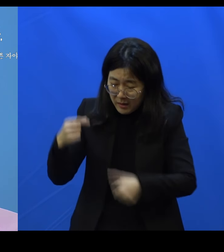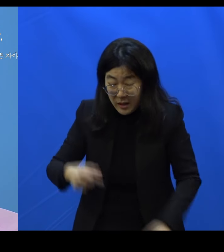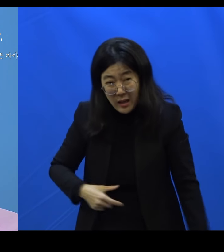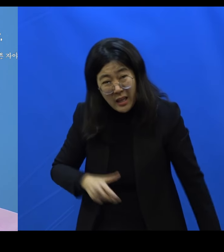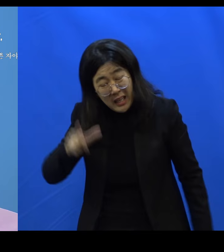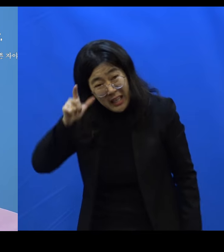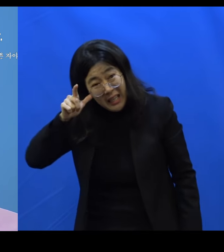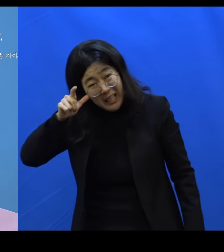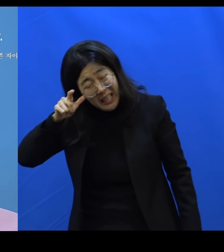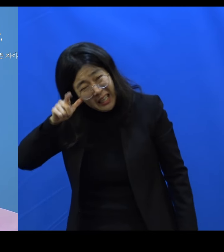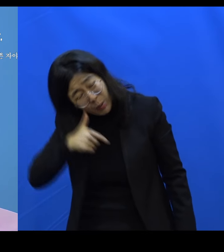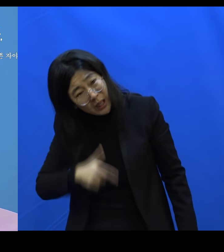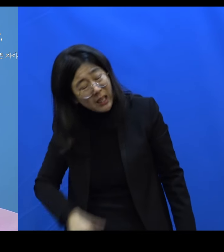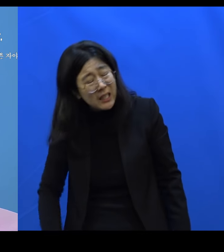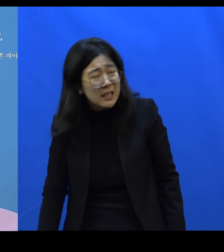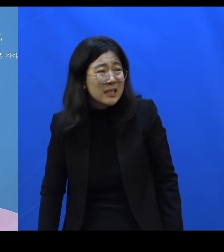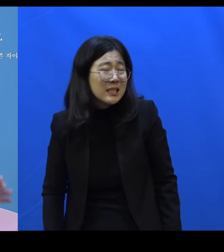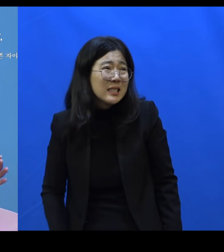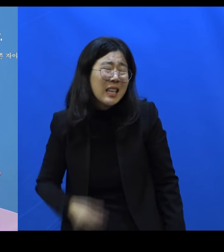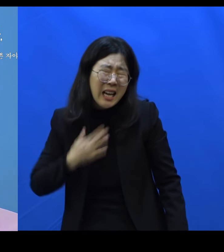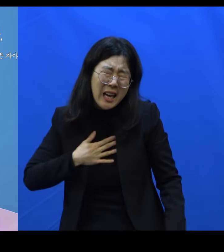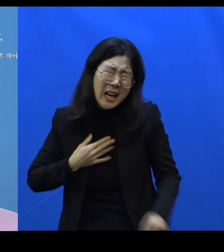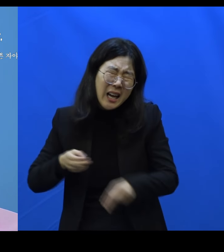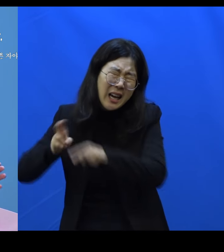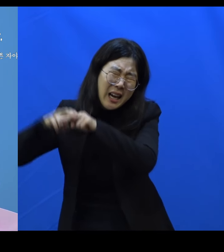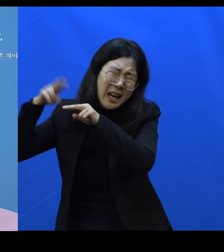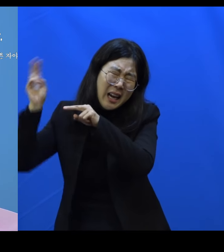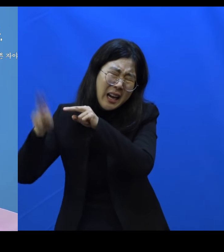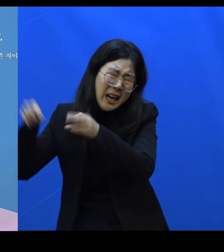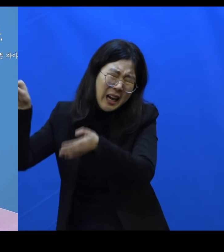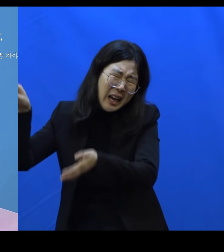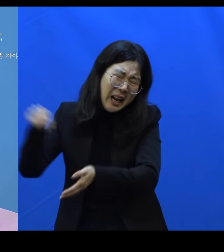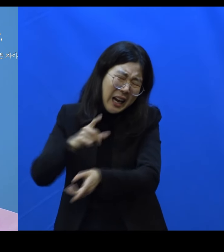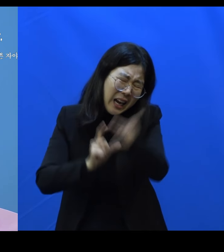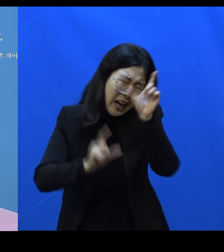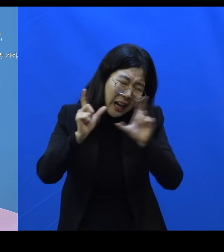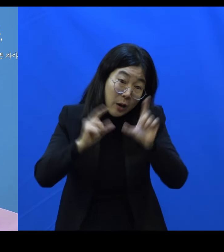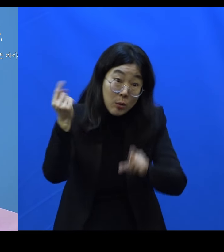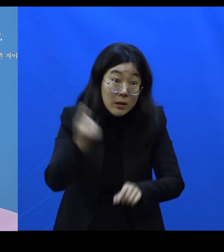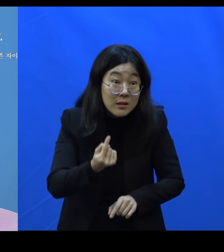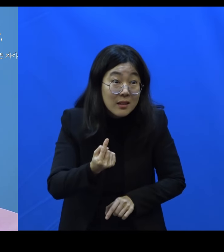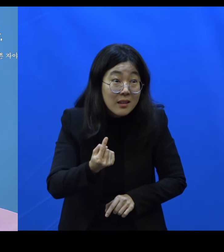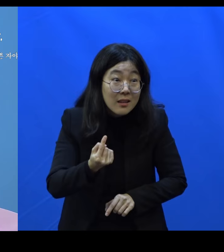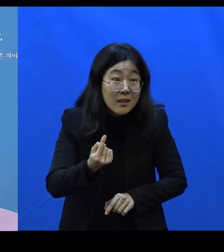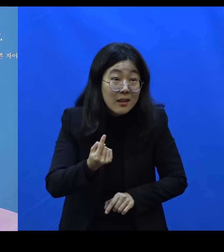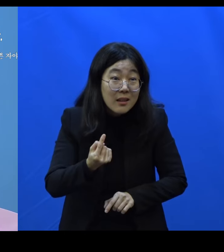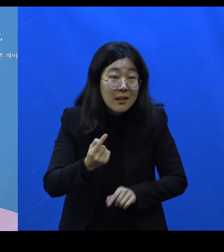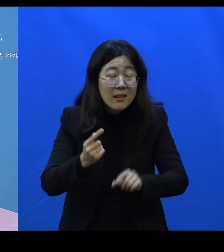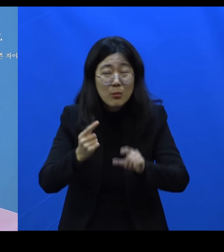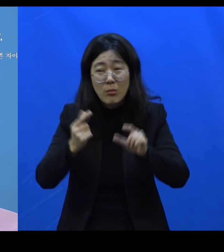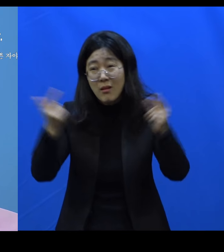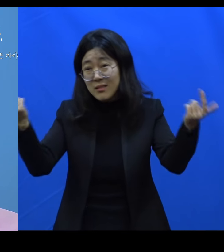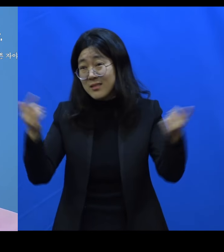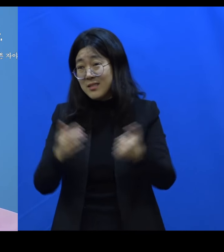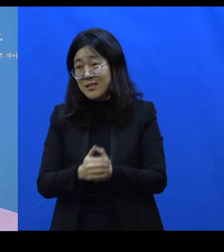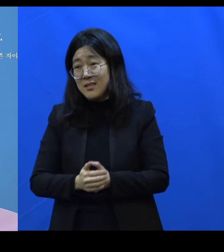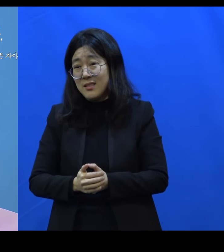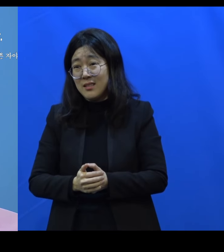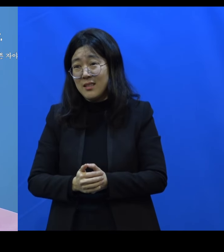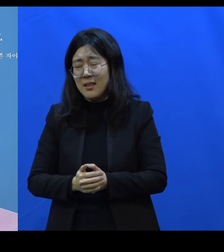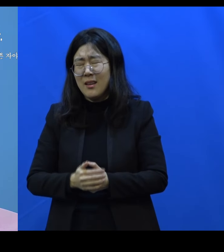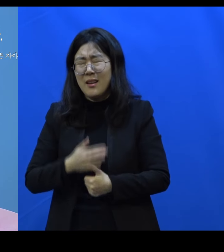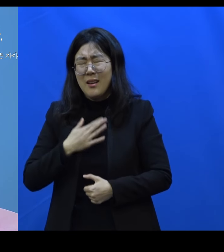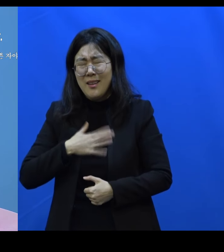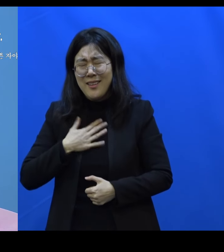이런 모습이 사랑에서 잘 표현되는 겁니다. 우리가 관계가 깊어질 때, 관계가 이루어지려고 하면